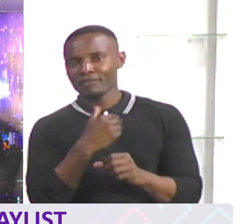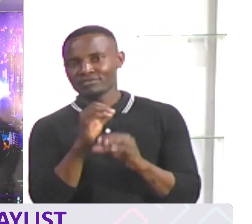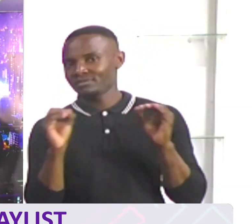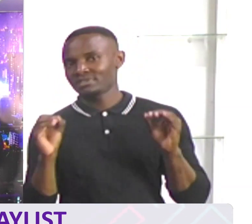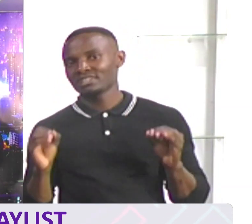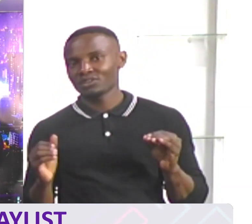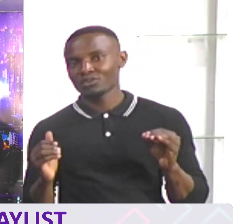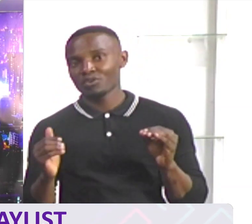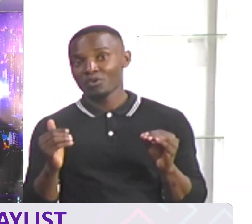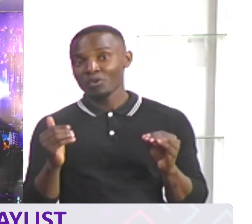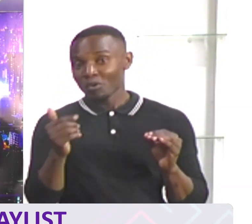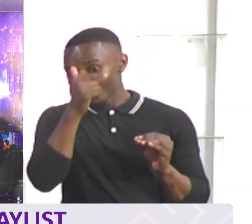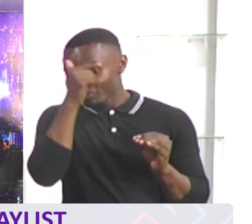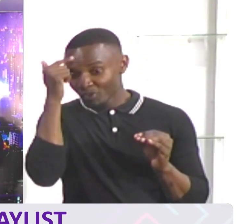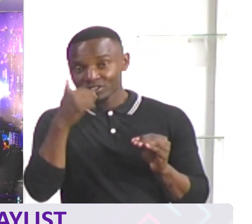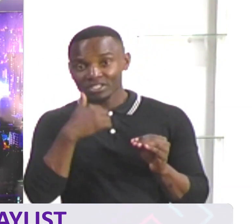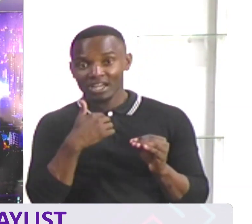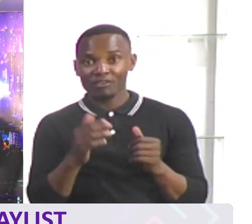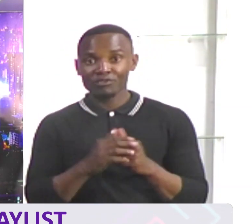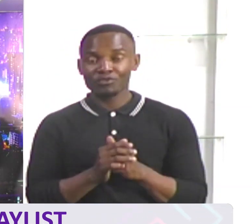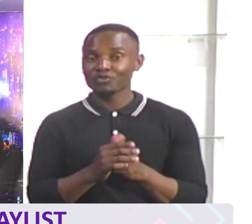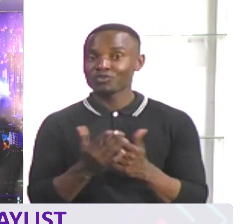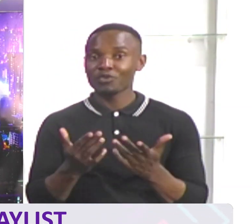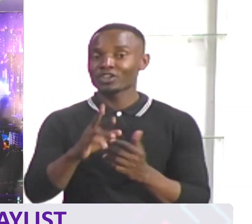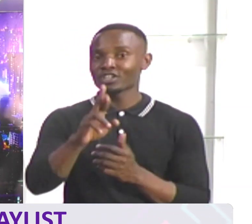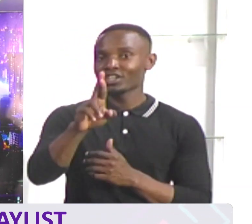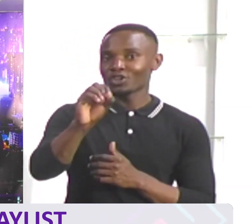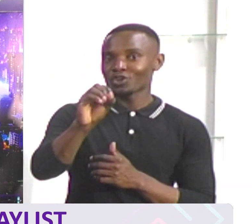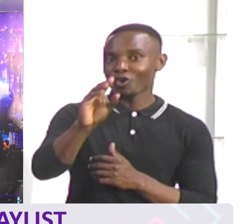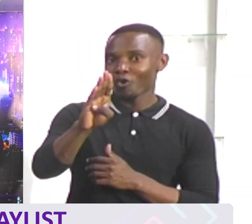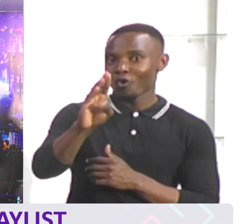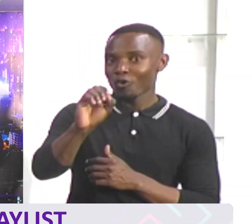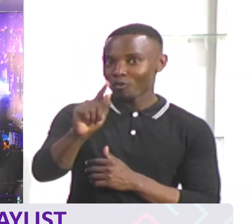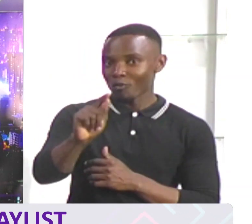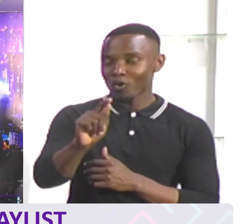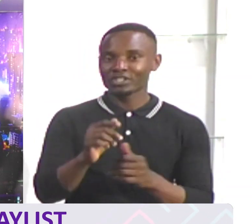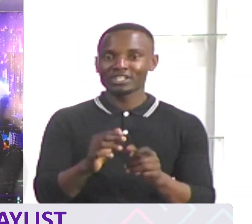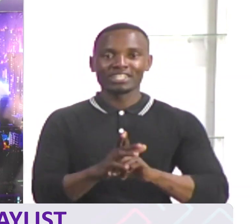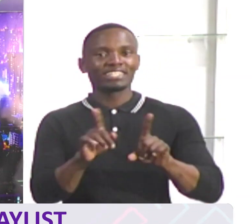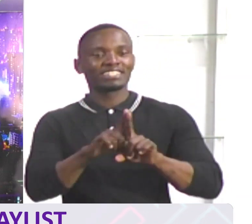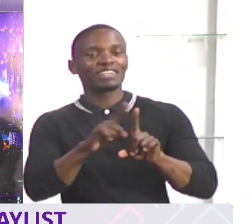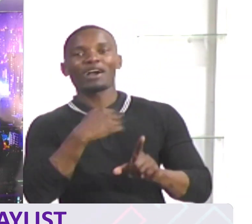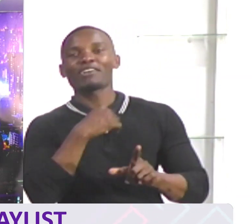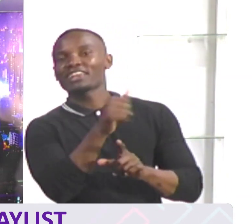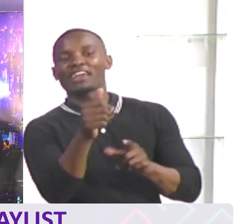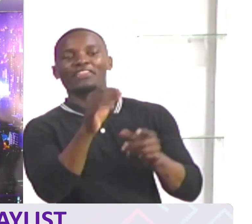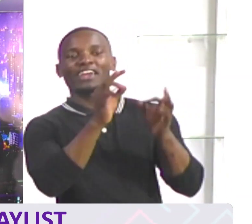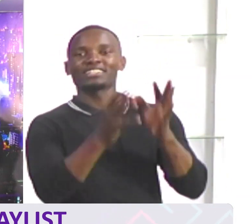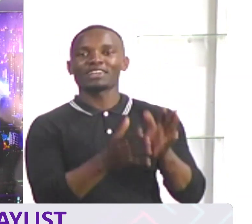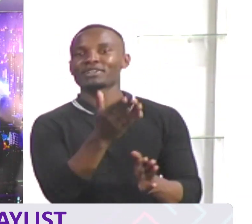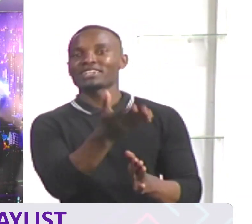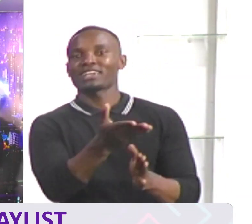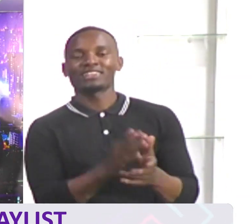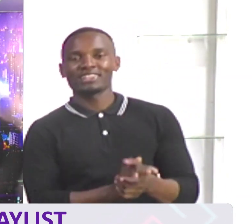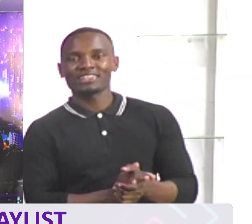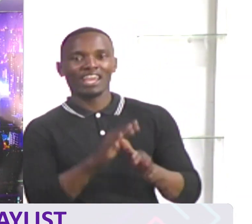host hapo robot hapo AI. Ati ndio itakuwa but na Tobias pale. Ati vitu